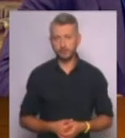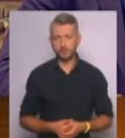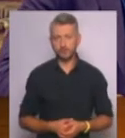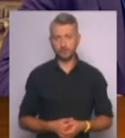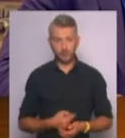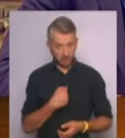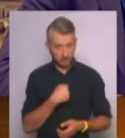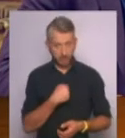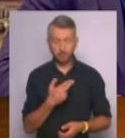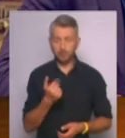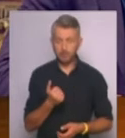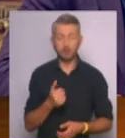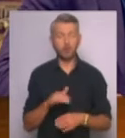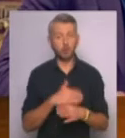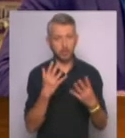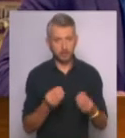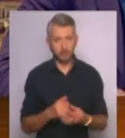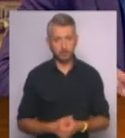Є. Так, добрий день.